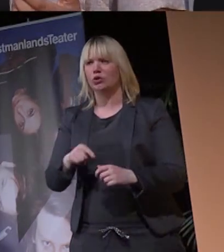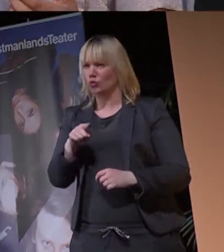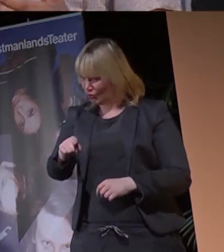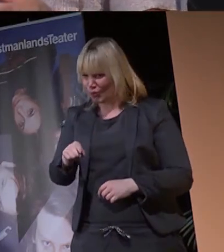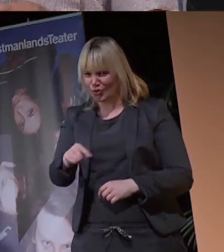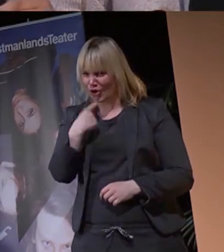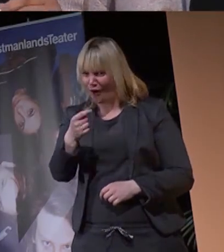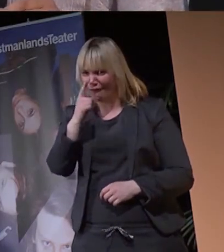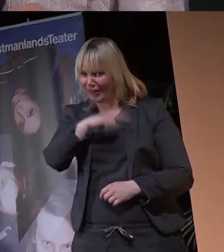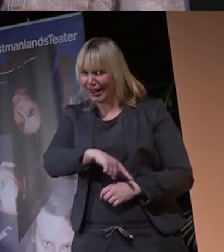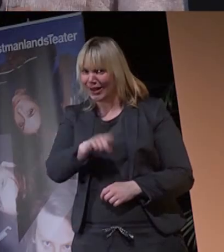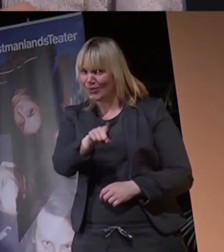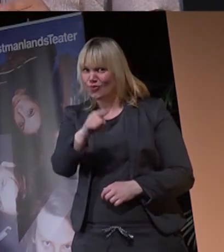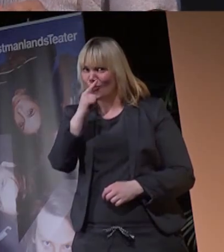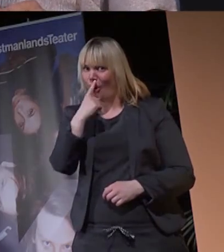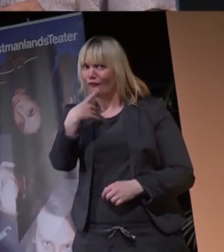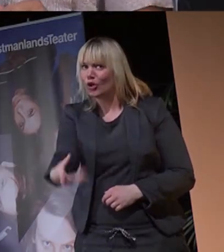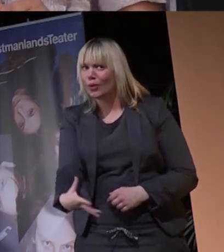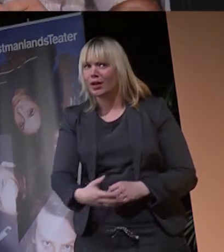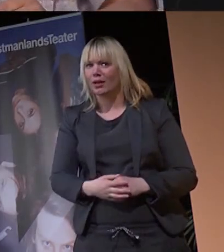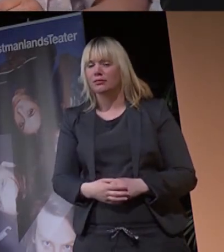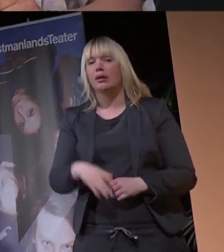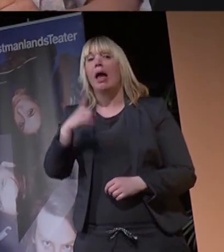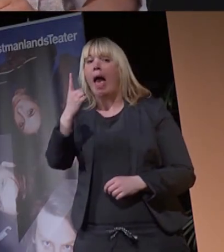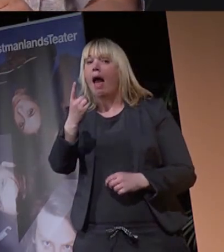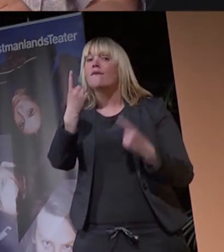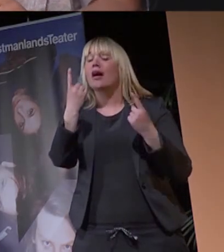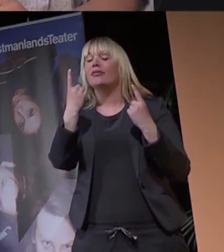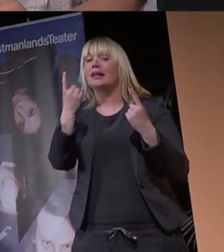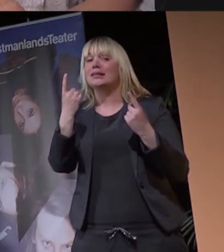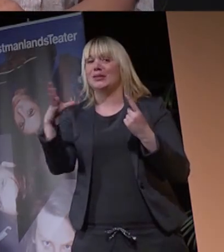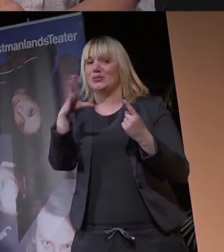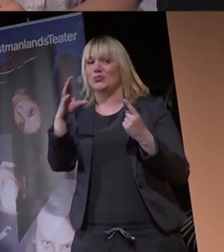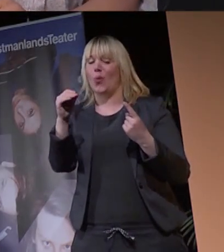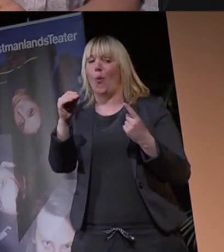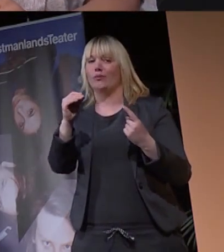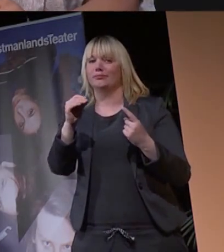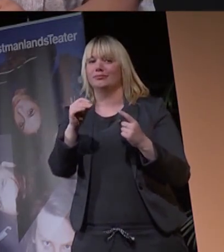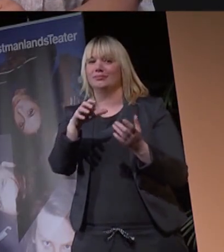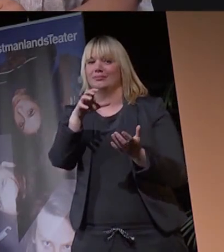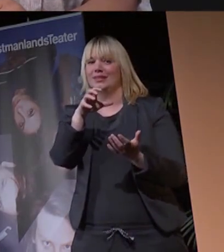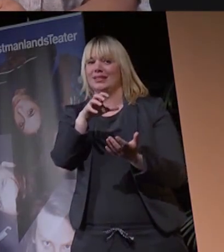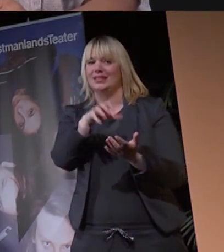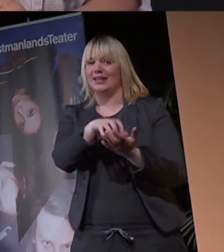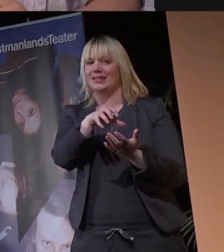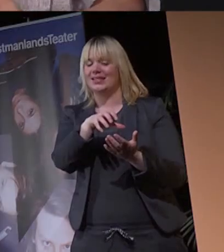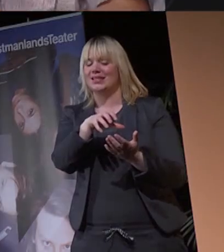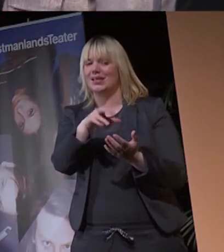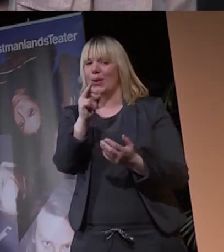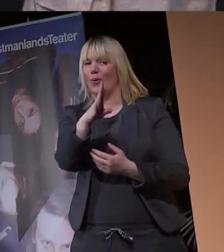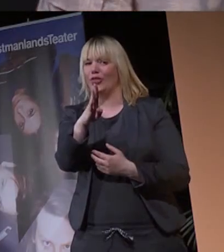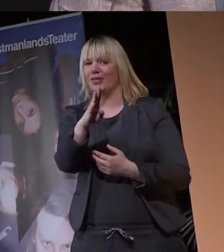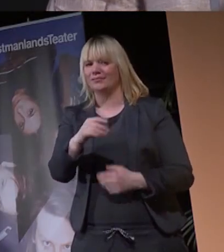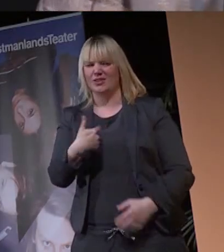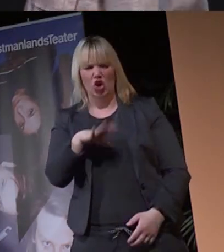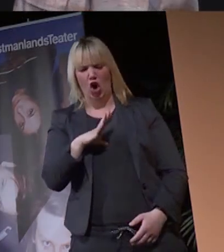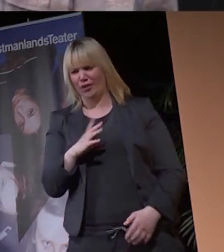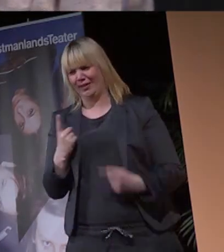Ja, men det är ju så. Ja, men det är ju en av de här fantastiska aspekterna med att vara statsråd. Men nu, det har jag också faktiskt. Har du varit statsråd? Nej, jag har bra